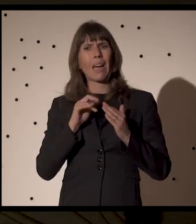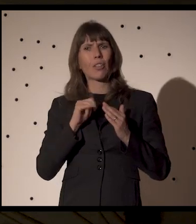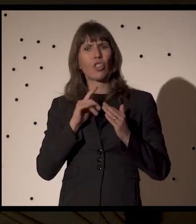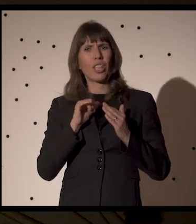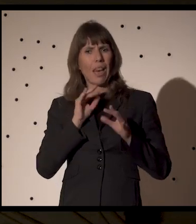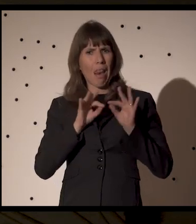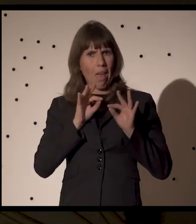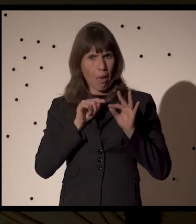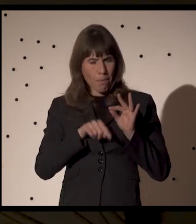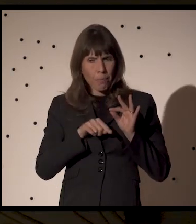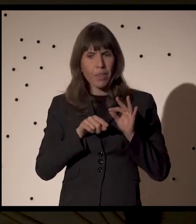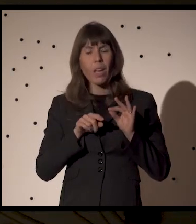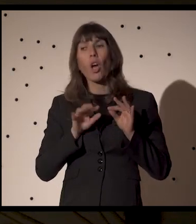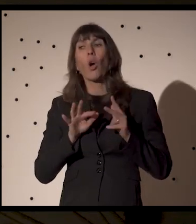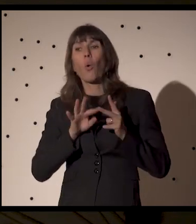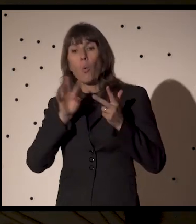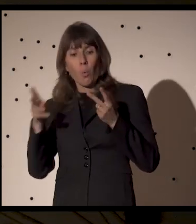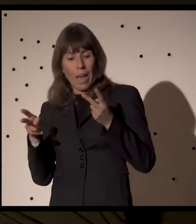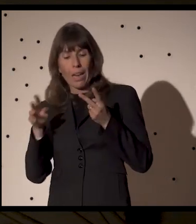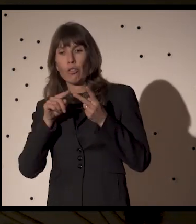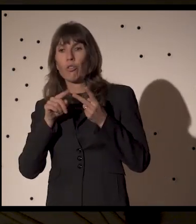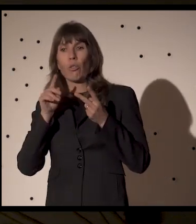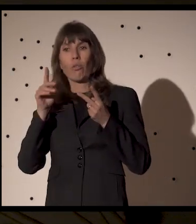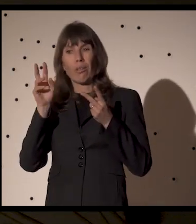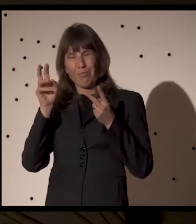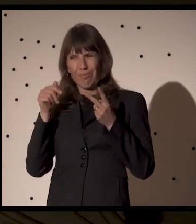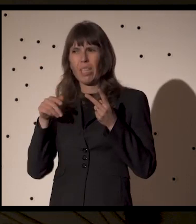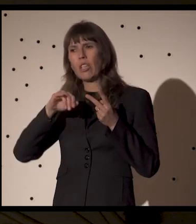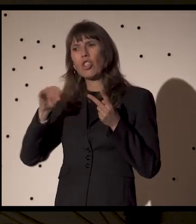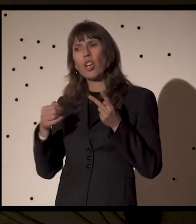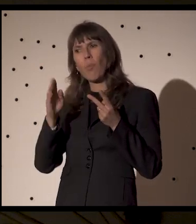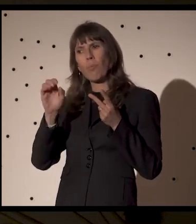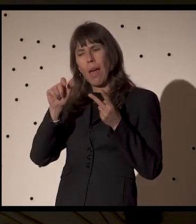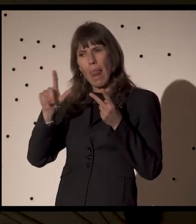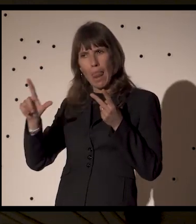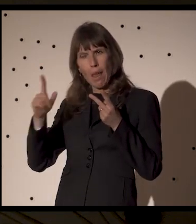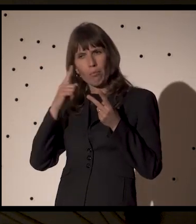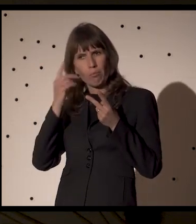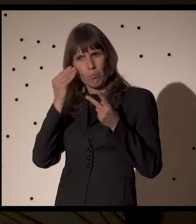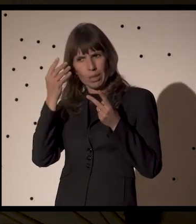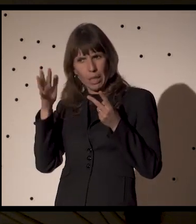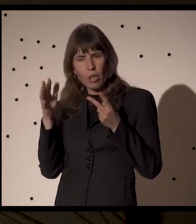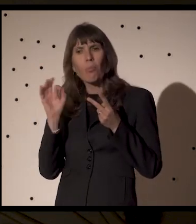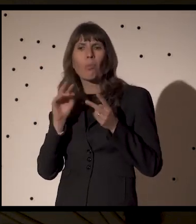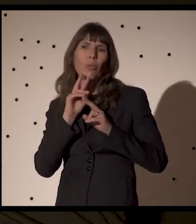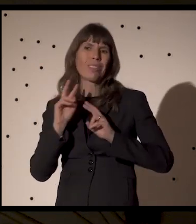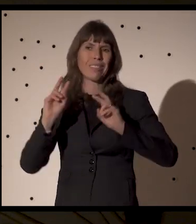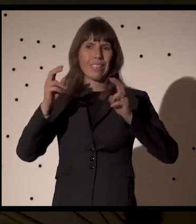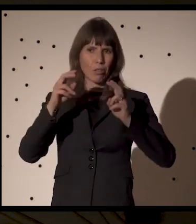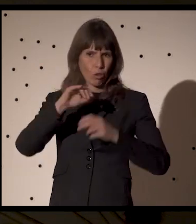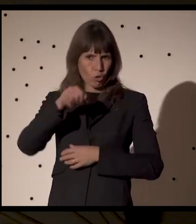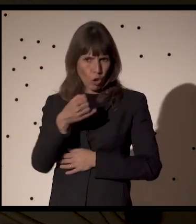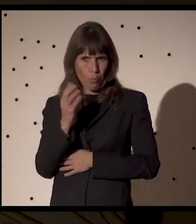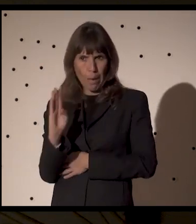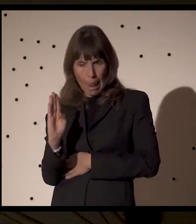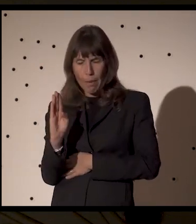invece che inizialmente è stato concepito da jeromelle intitolato per l'appunto jeromelle si tratta